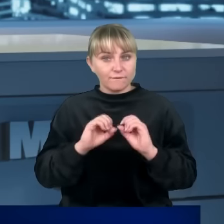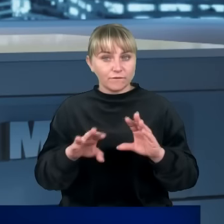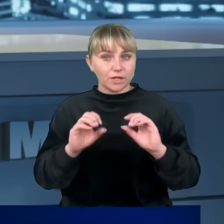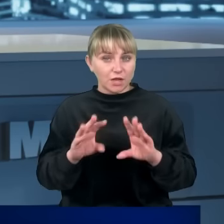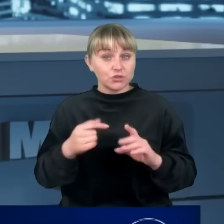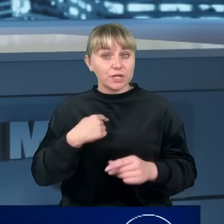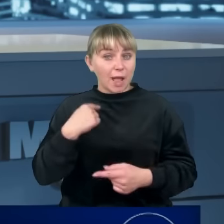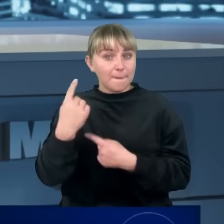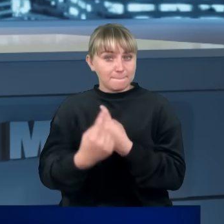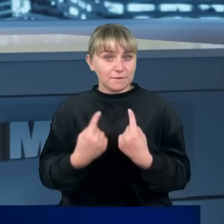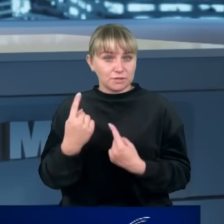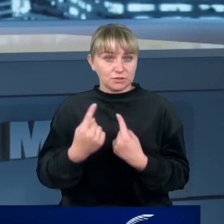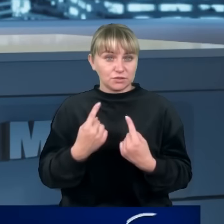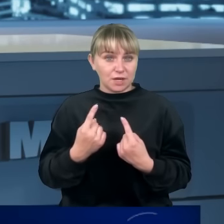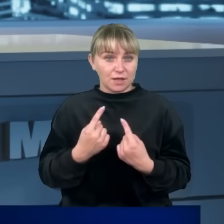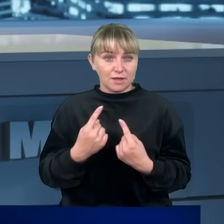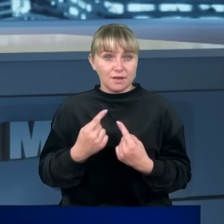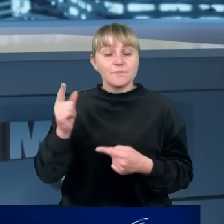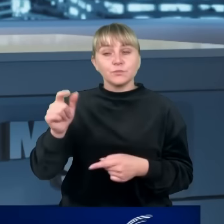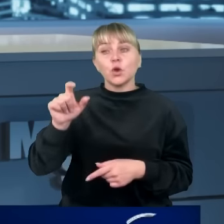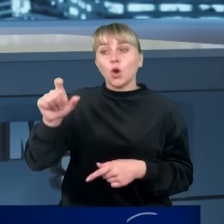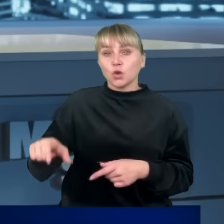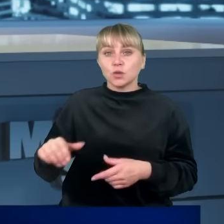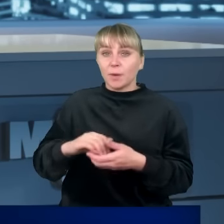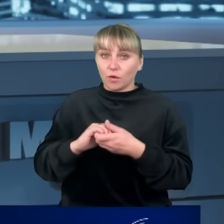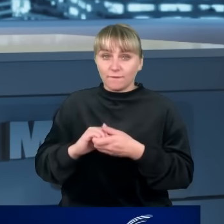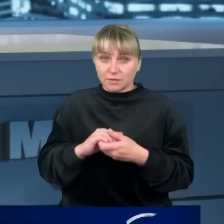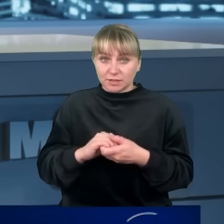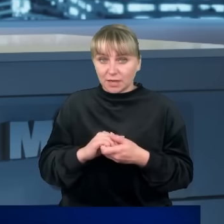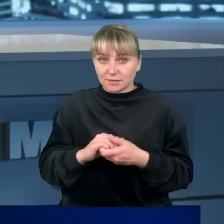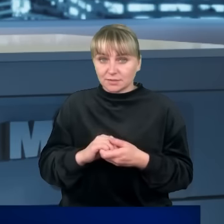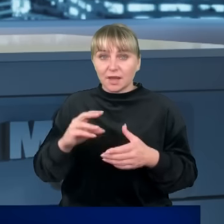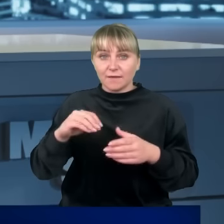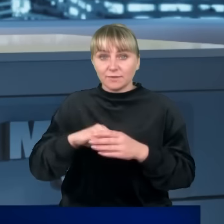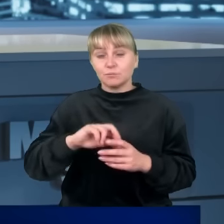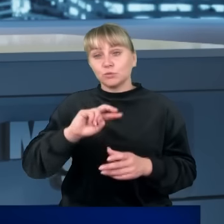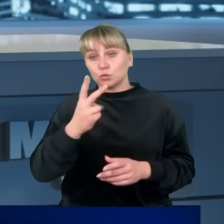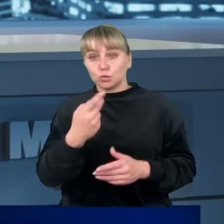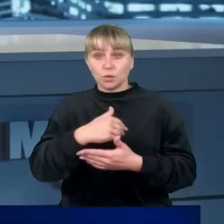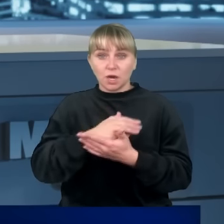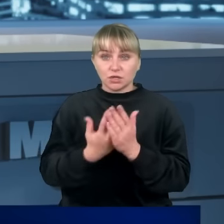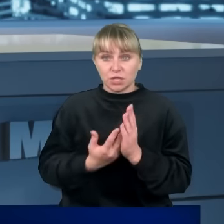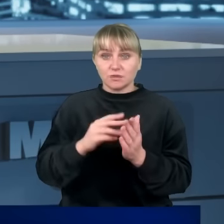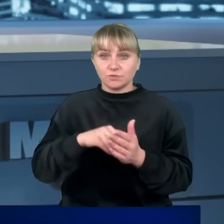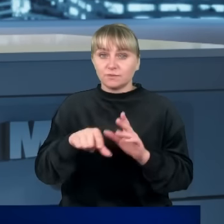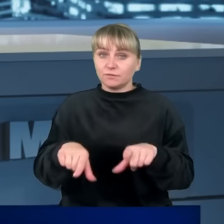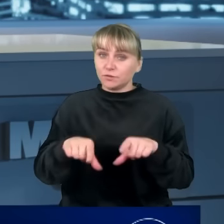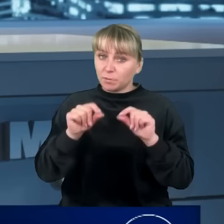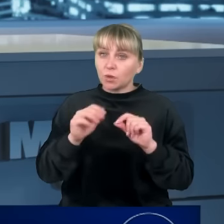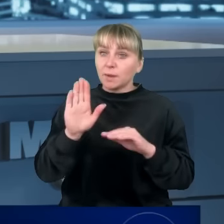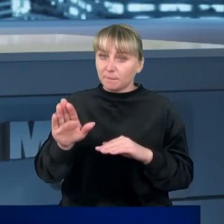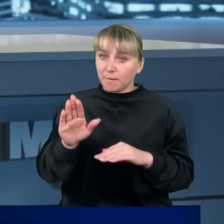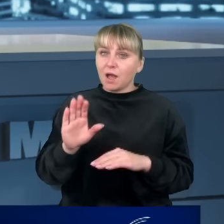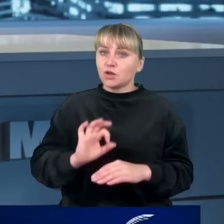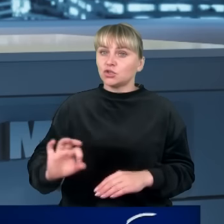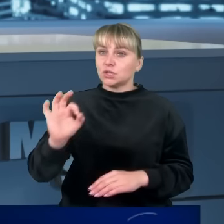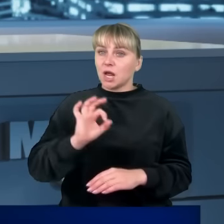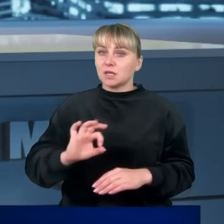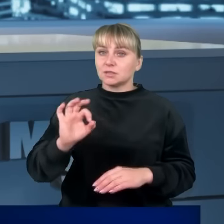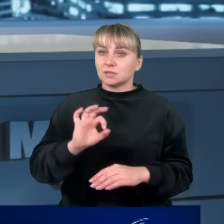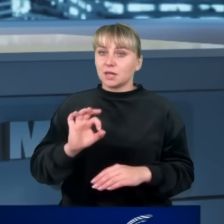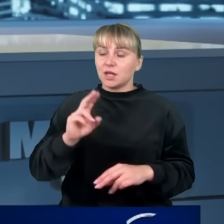zdaniem kandydat Konfederacji, o ile dostałby się do drugiej tury, ma dużo wyższe szanse na wygraną od kandydata